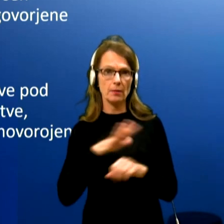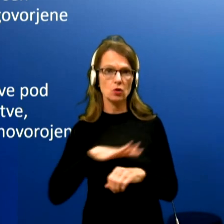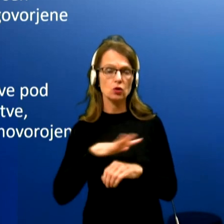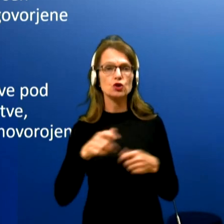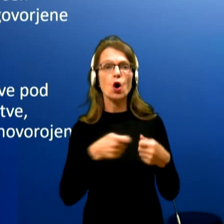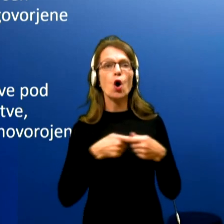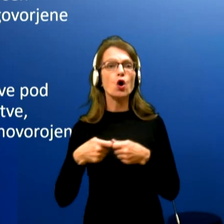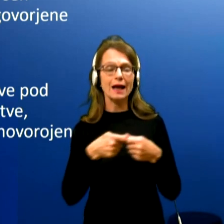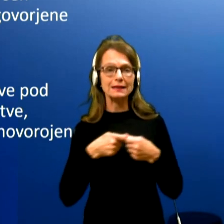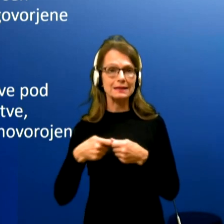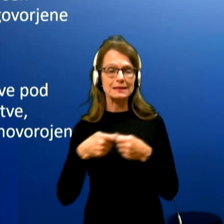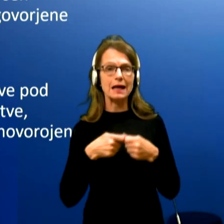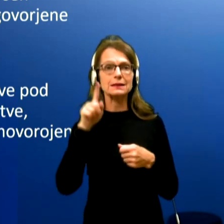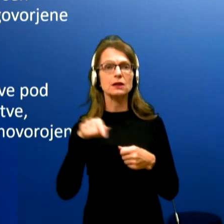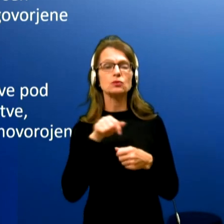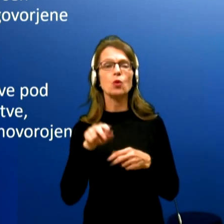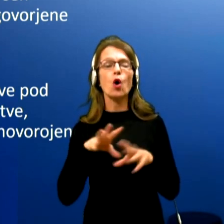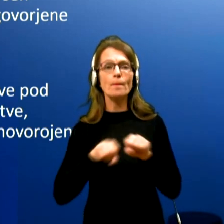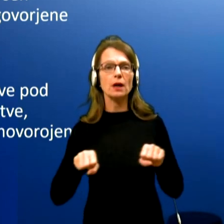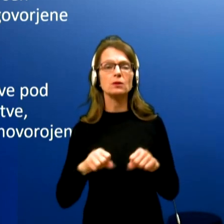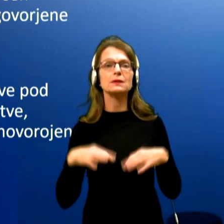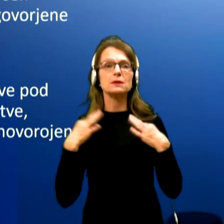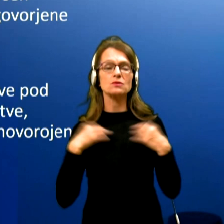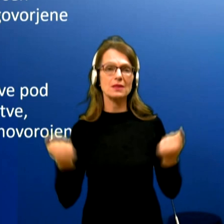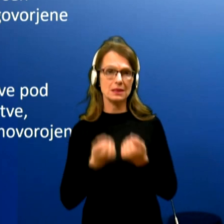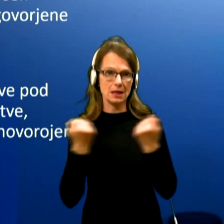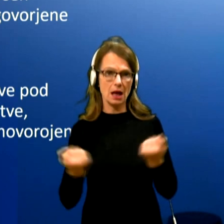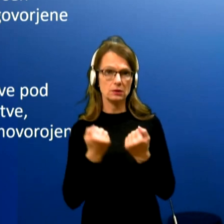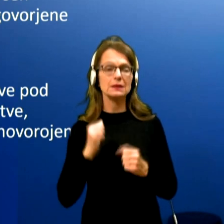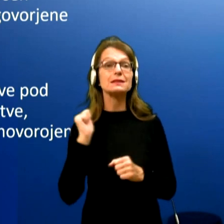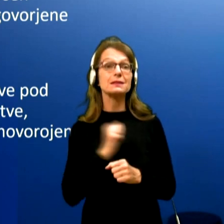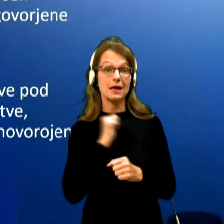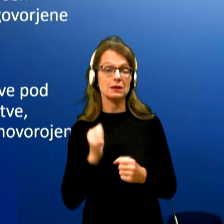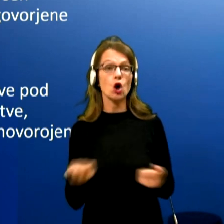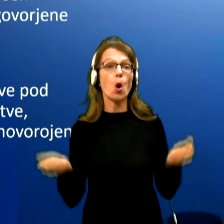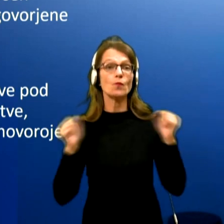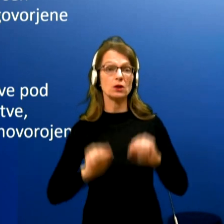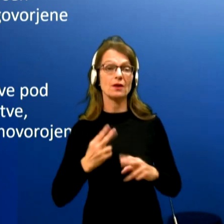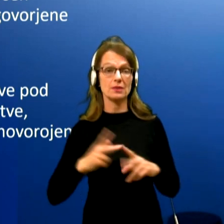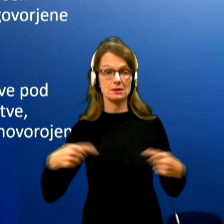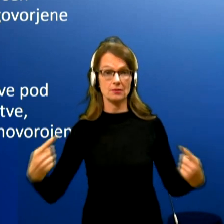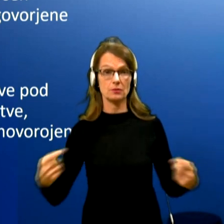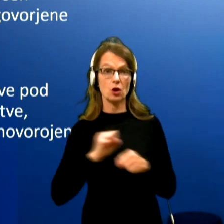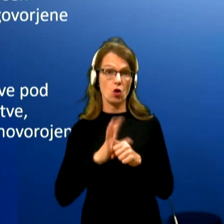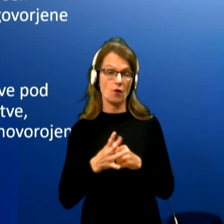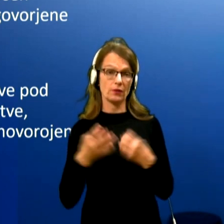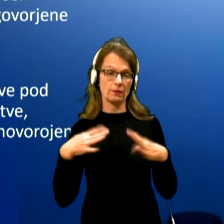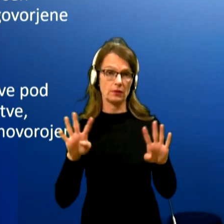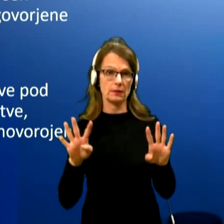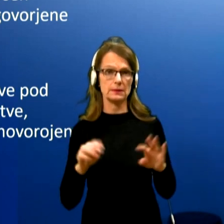organizacije in opravljena zdravstvene dejavnosti zaradi obvladovanja nalezljive bolezni COVID-19.